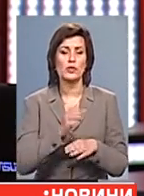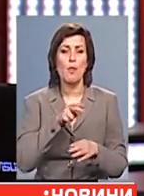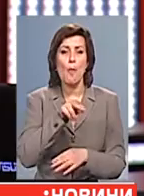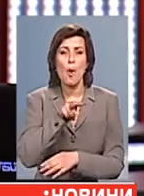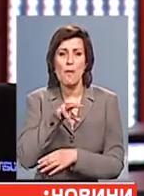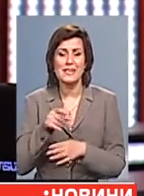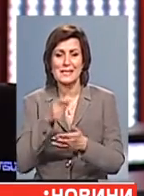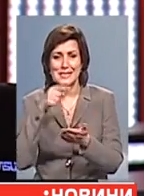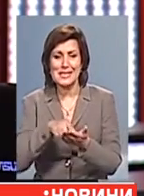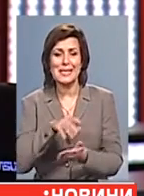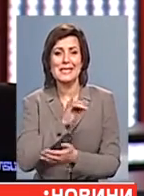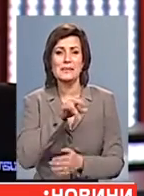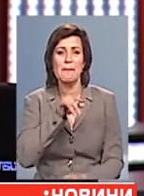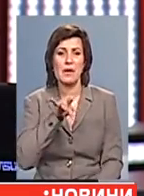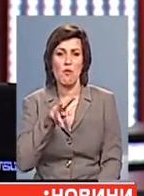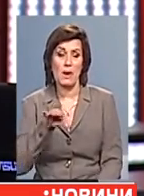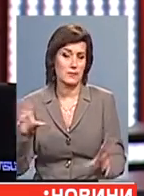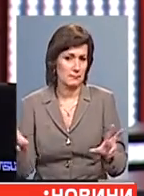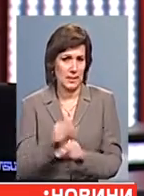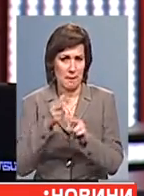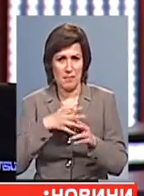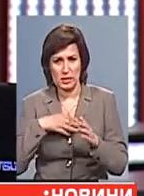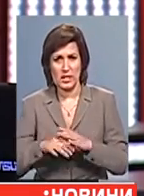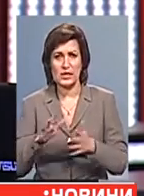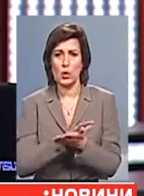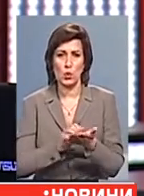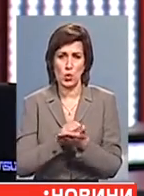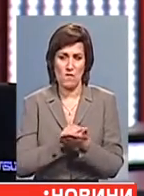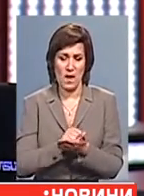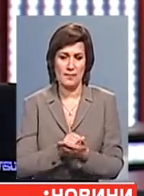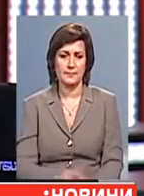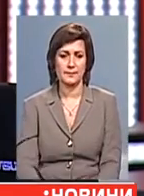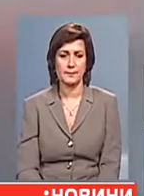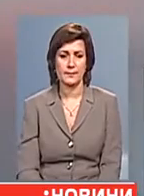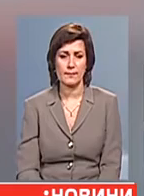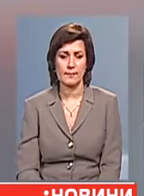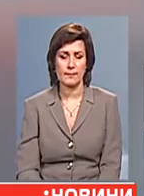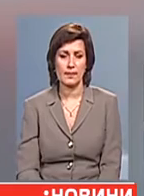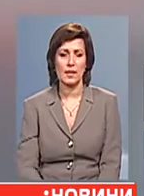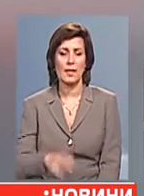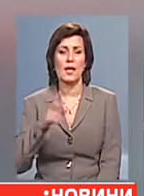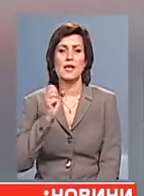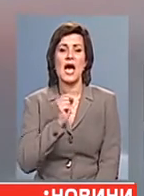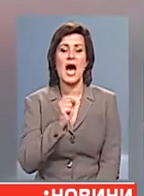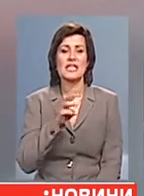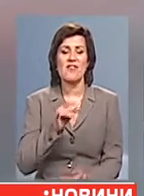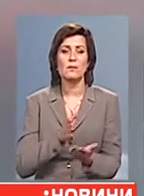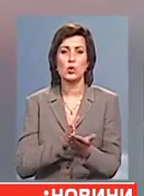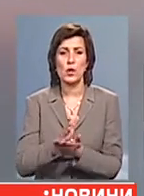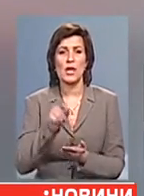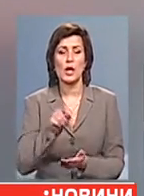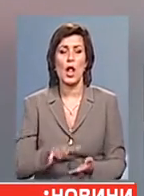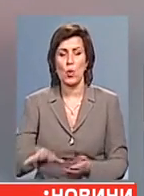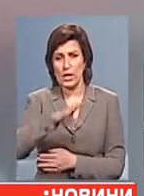Там обійшлося без жертв і руйнувань. І тричі за ніч дісталося Троїцькому. На Артемівському напрямку на